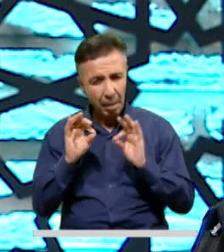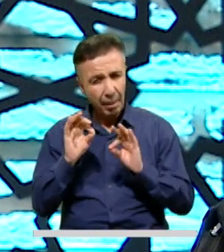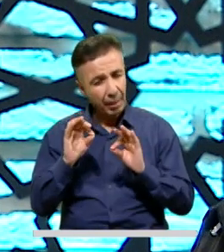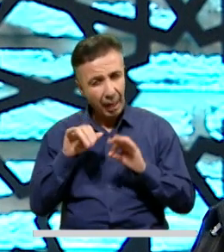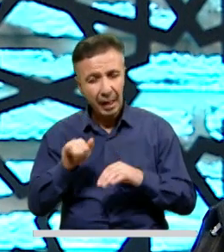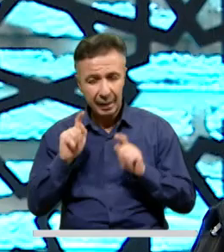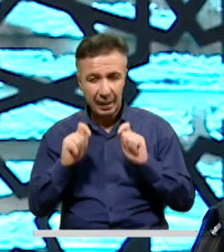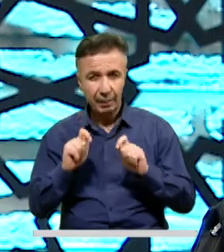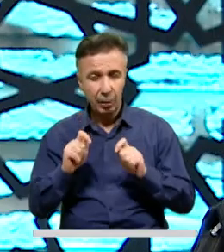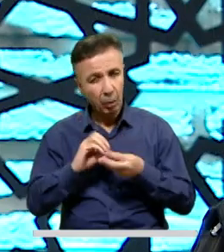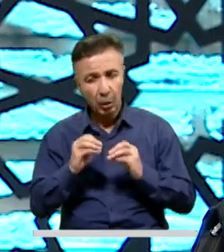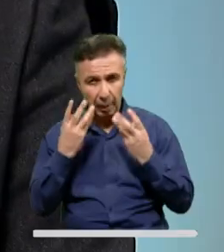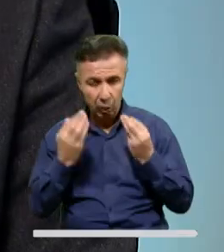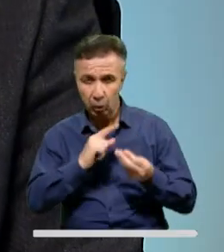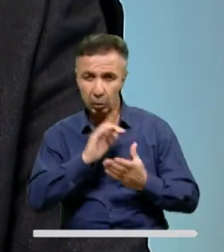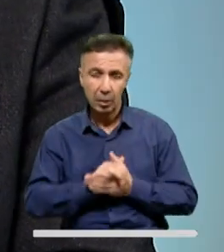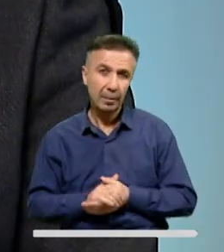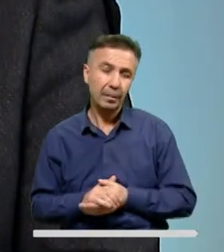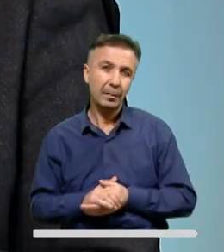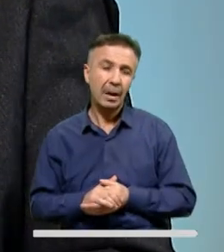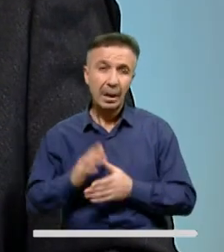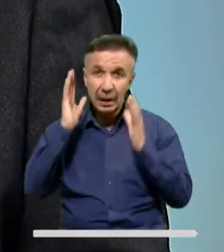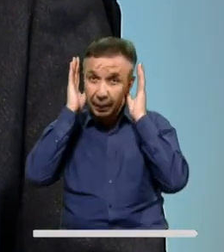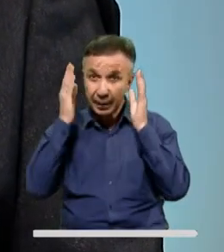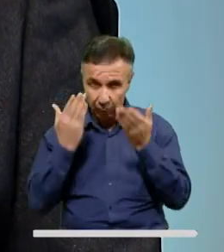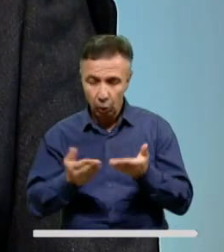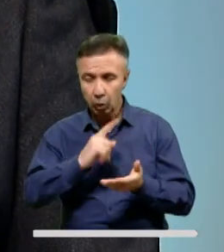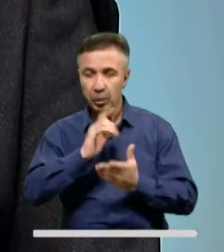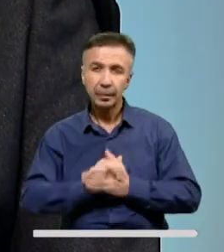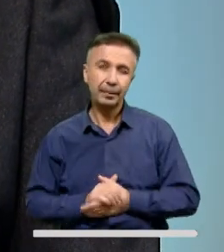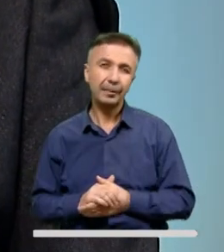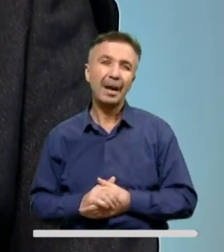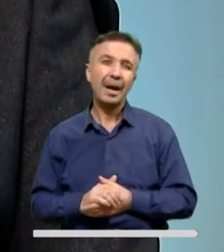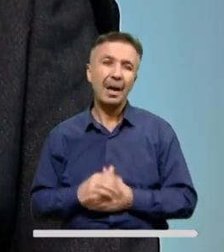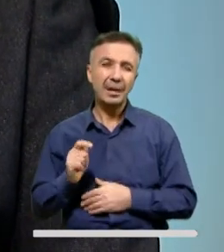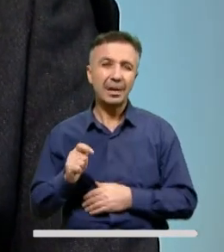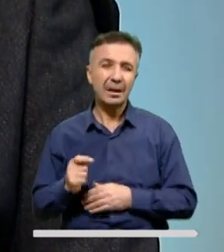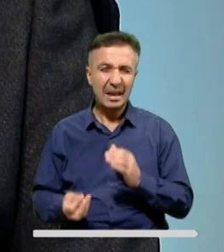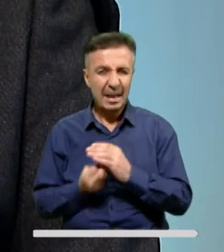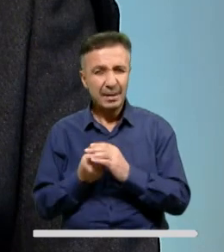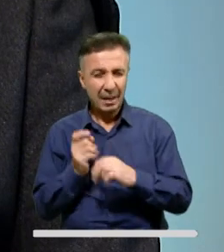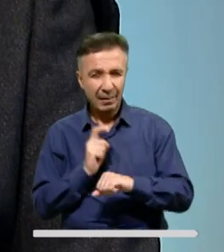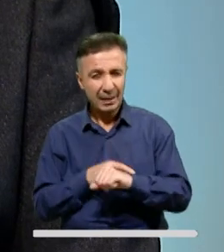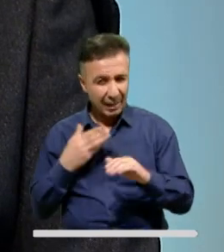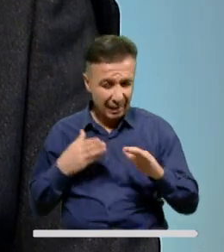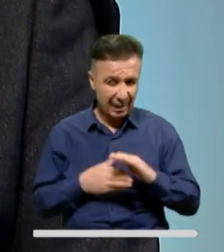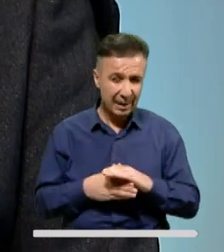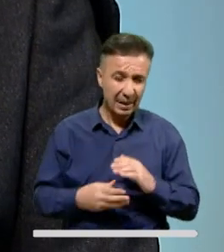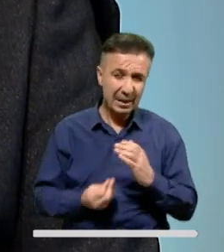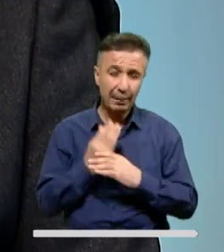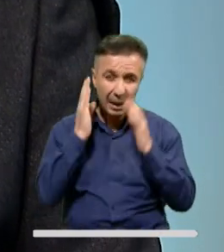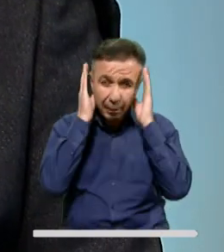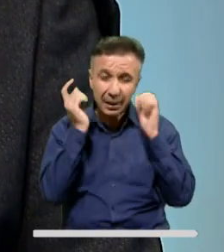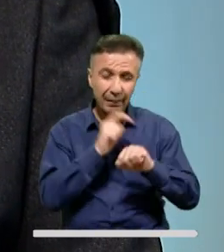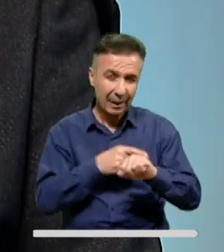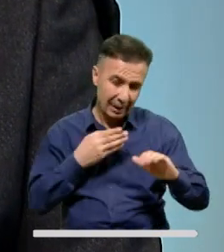Acaba bir sıkıntı oluşturur mu? Yani biz esasen şunu söylüyoruz. İmsak vaktinin girişiyle sabah namazının vakti girmiş